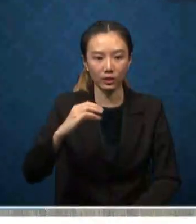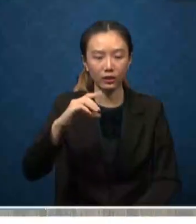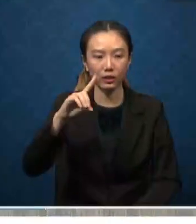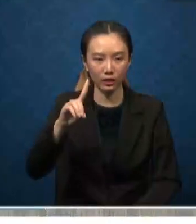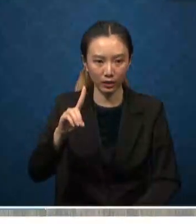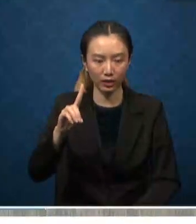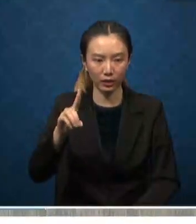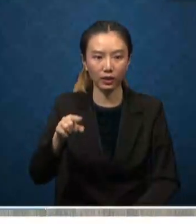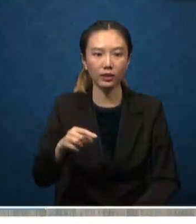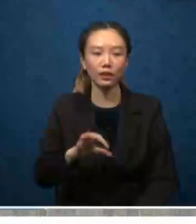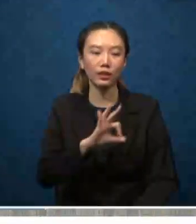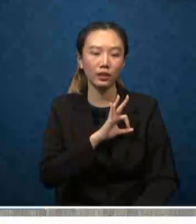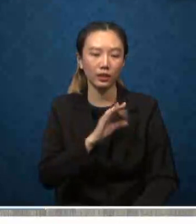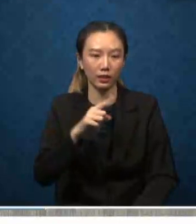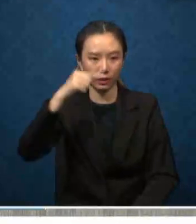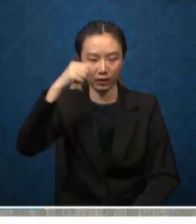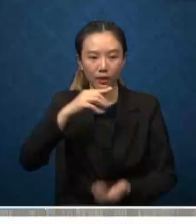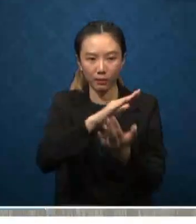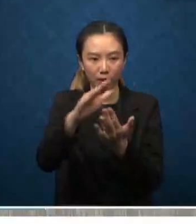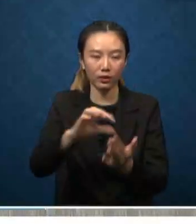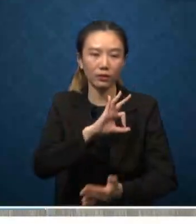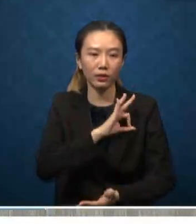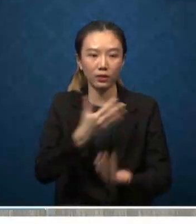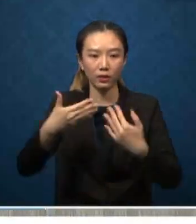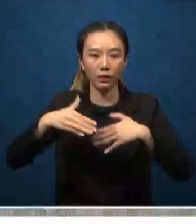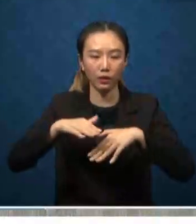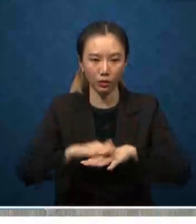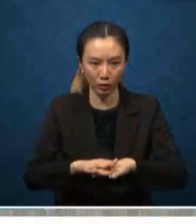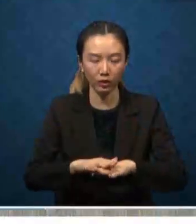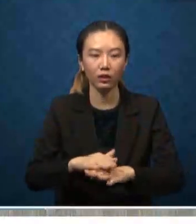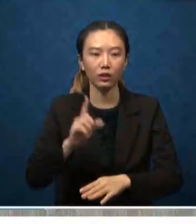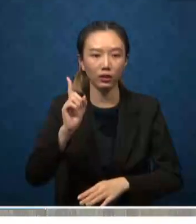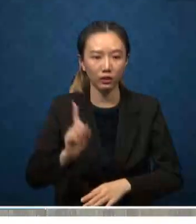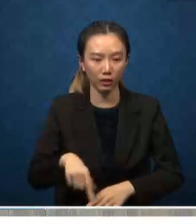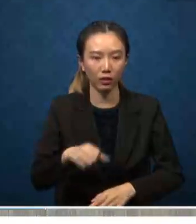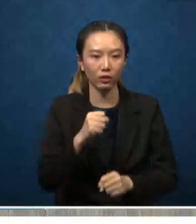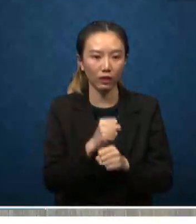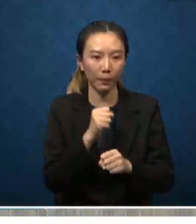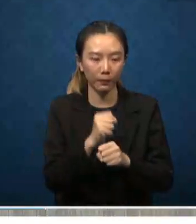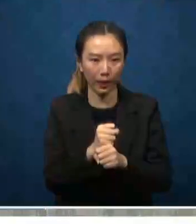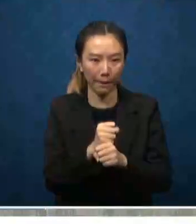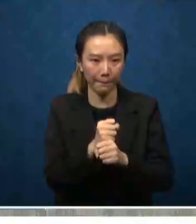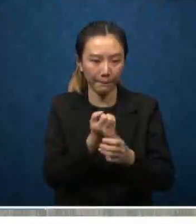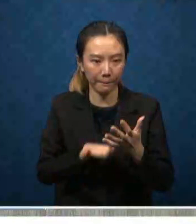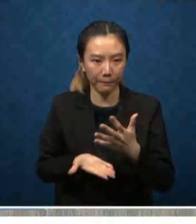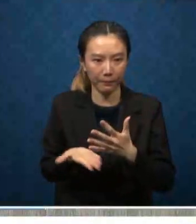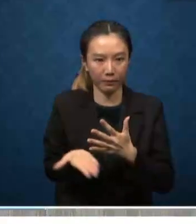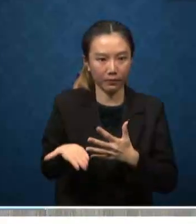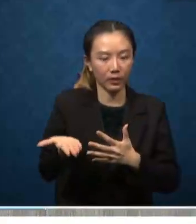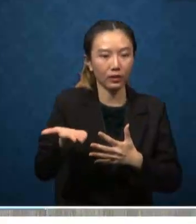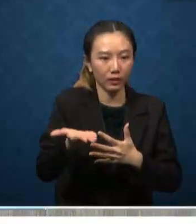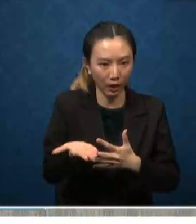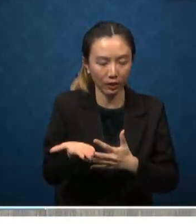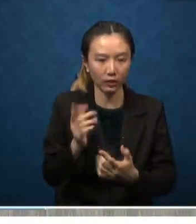นี้ส่งผลให้ประเทศไทยต้องมีการดำเนินการยกระดับการแลกเปลี่ยน